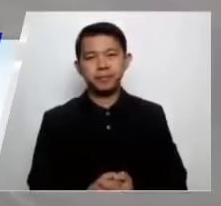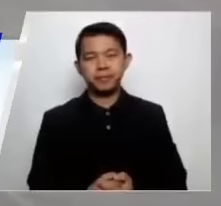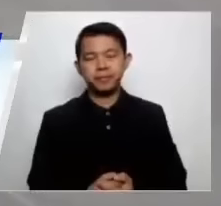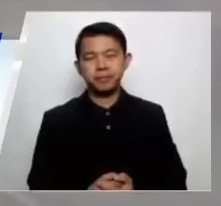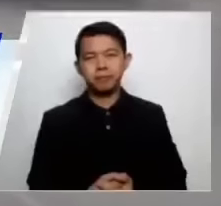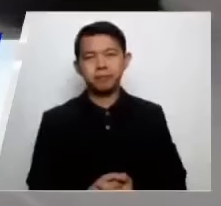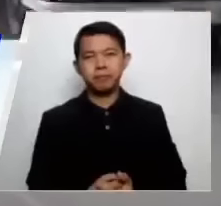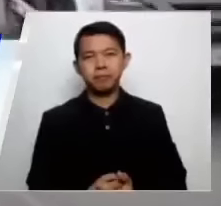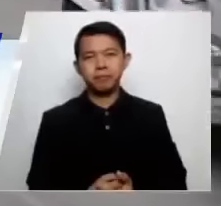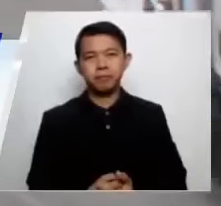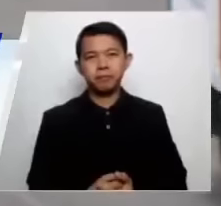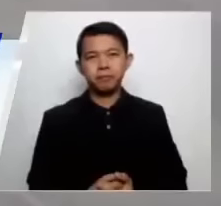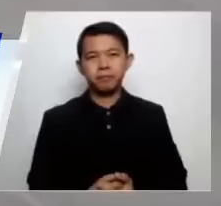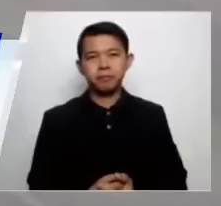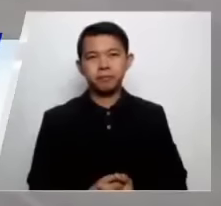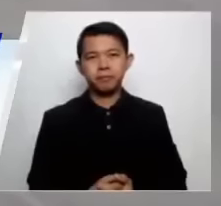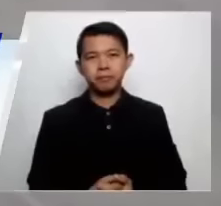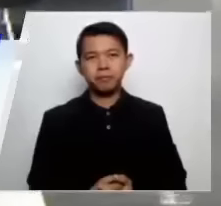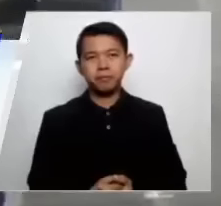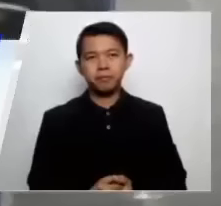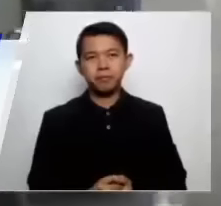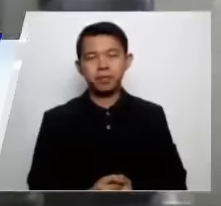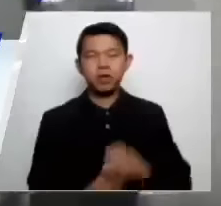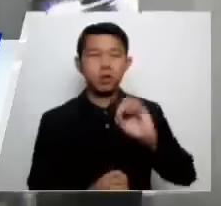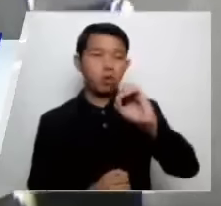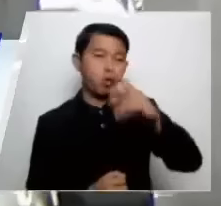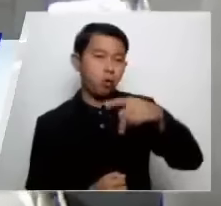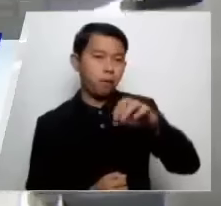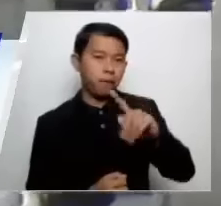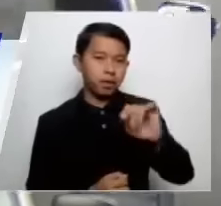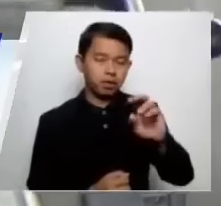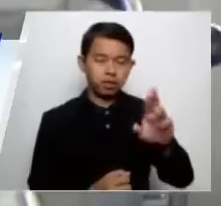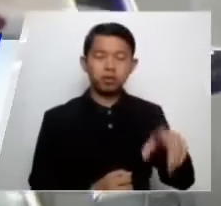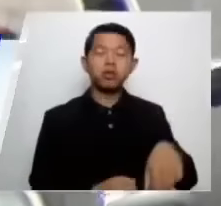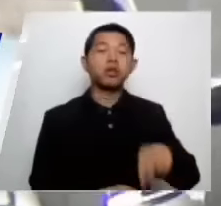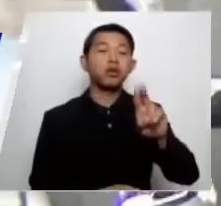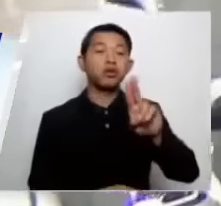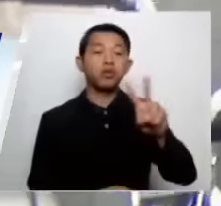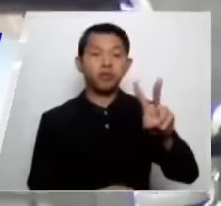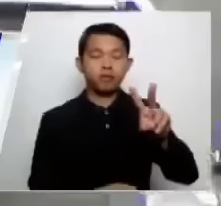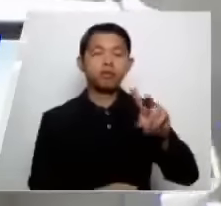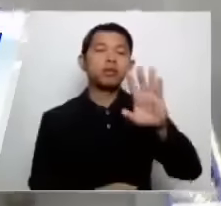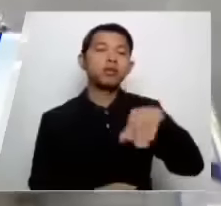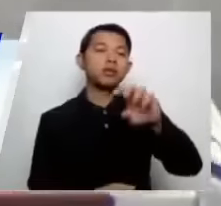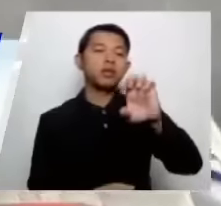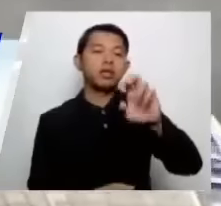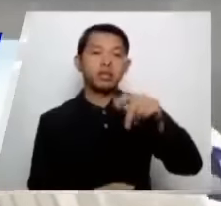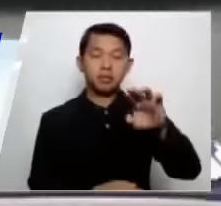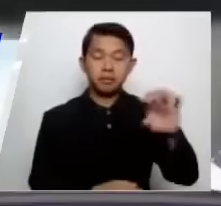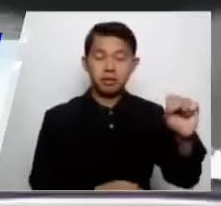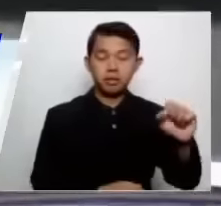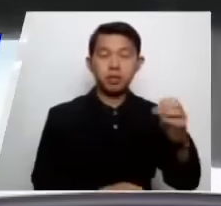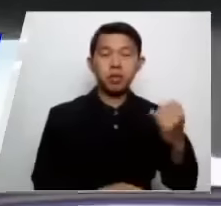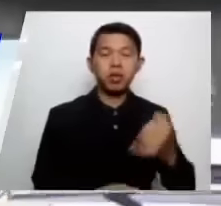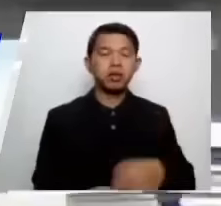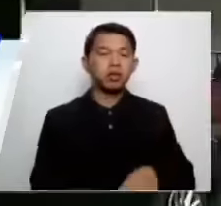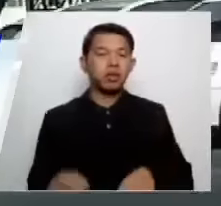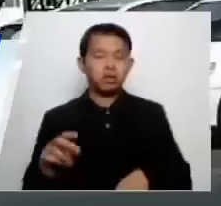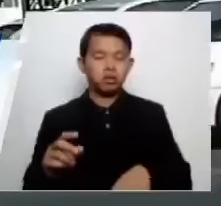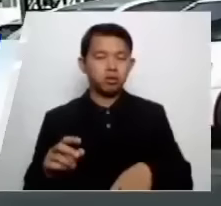Umaaray na ang mga operator ng mga UV Express dahil kinakain umano ng mga motorcycle taxi ang hanggang 35% ang kanilang